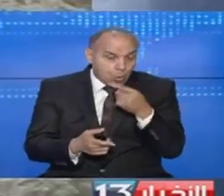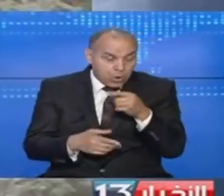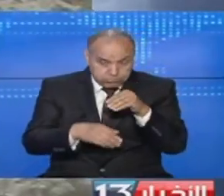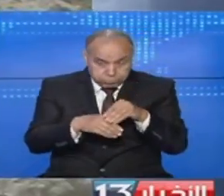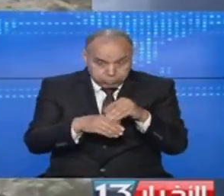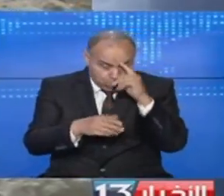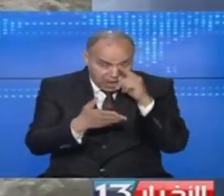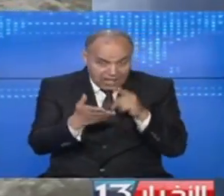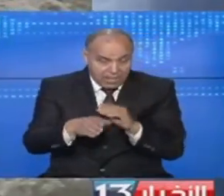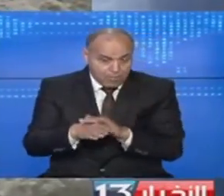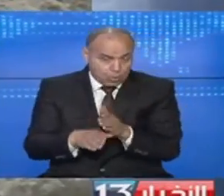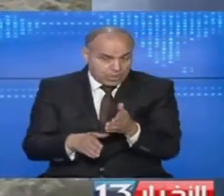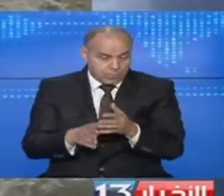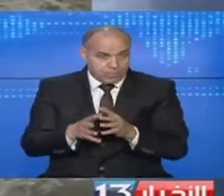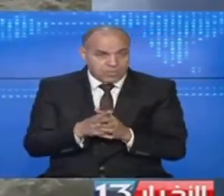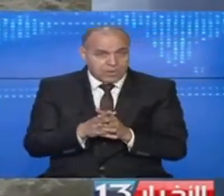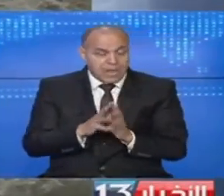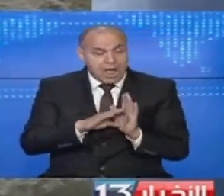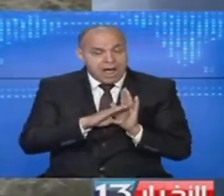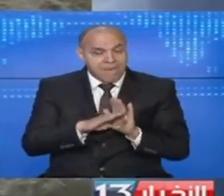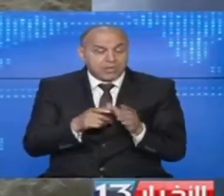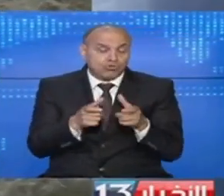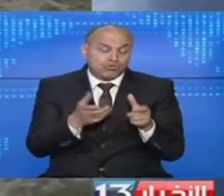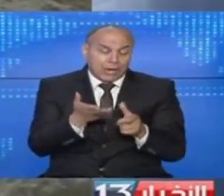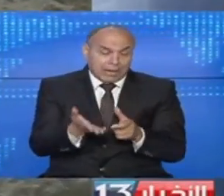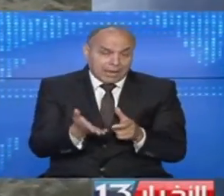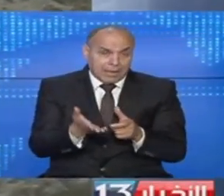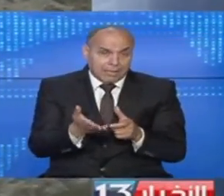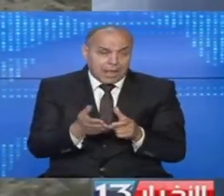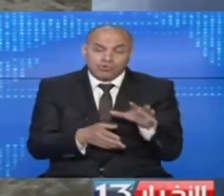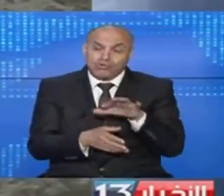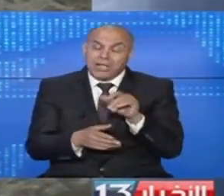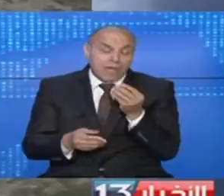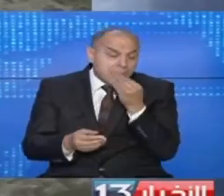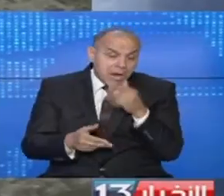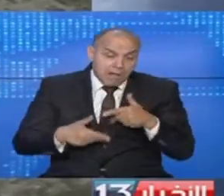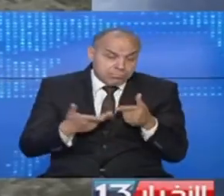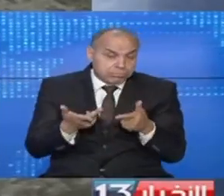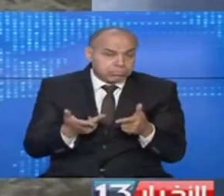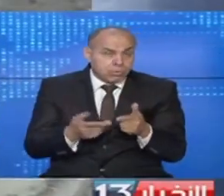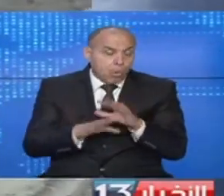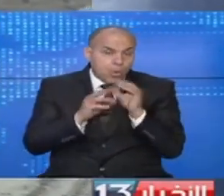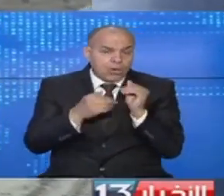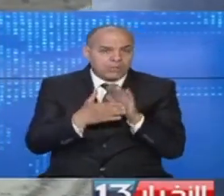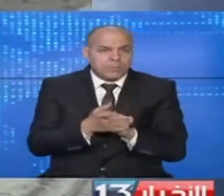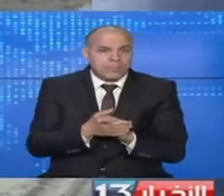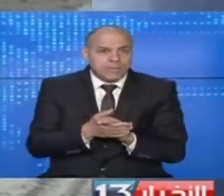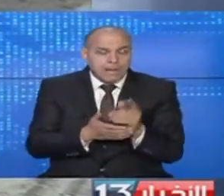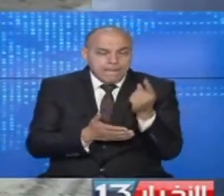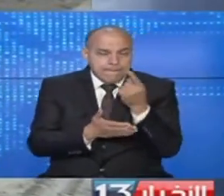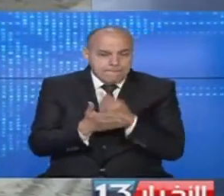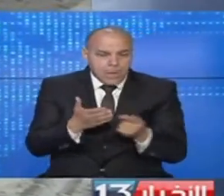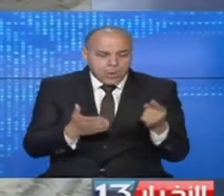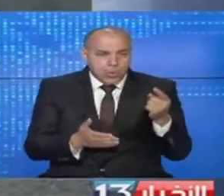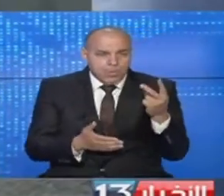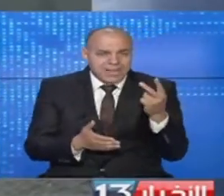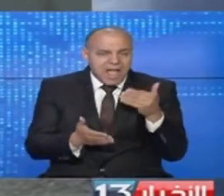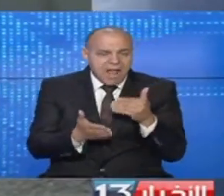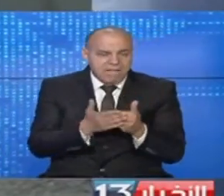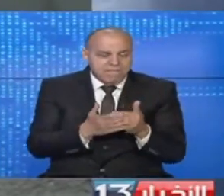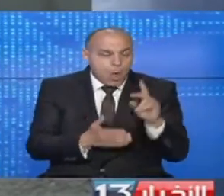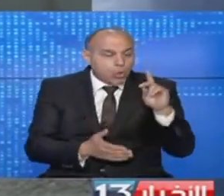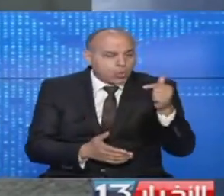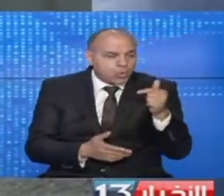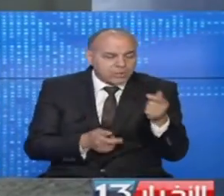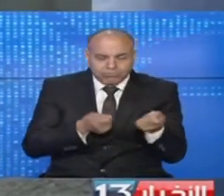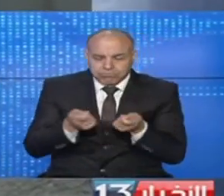في الإطار هذا راو الحفاظ على الشركة راو حفاظ على الجهة وحفاظ على الوطن ككل. 1,100,000 طن من